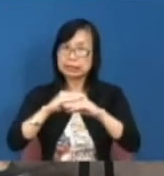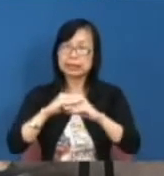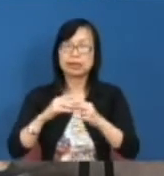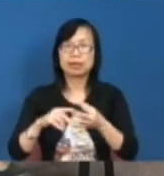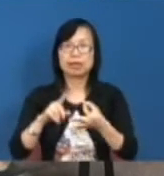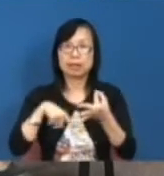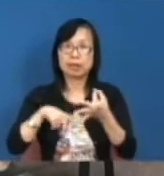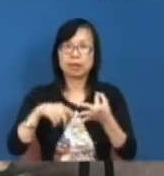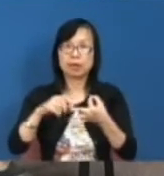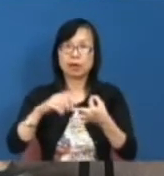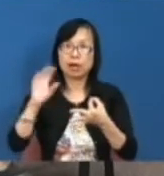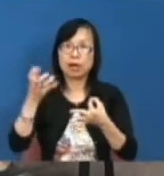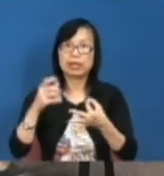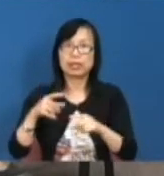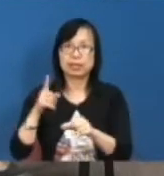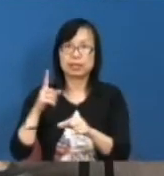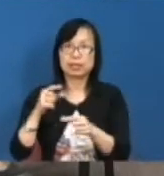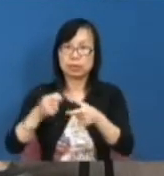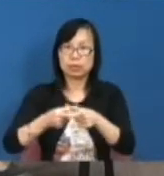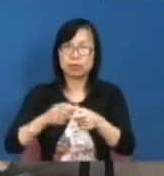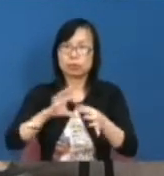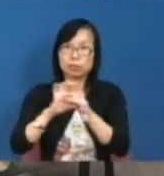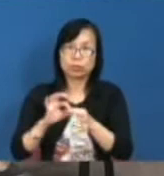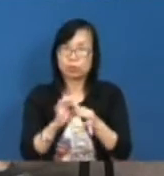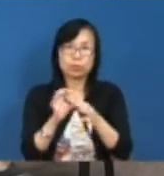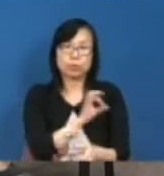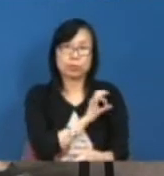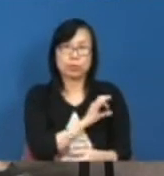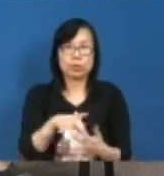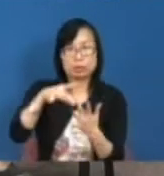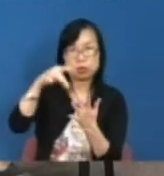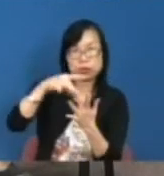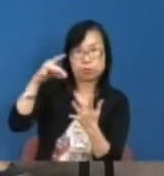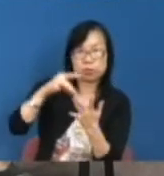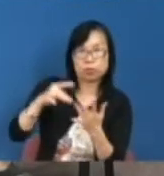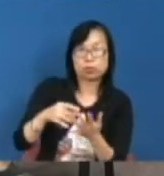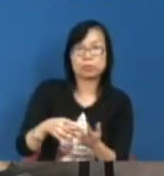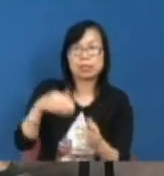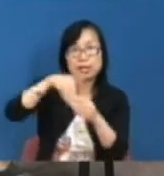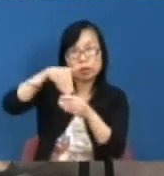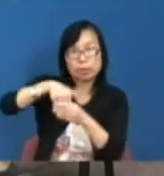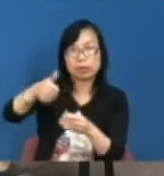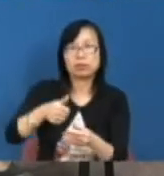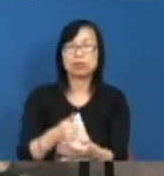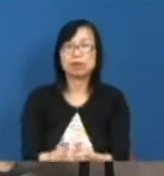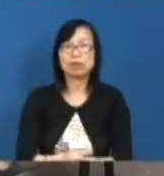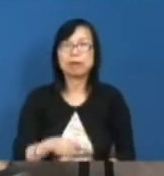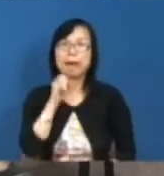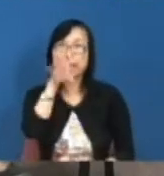出身嘅一個功能團體，即係小圈子選舉嘅議員。我問佢，我話黃生，暴